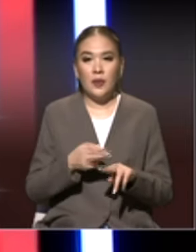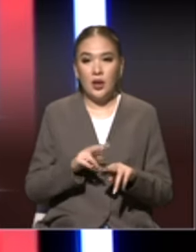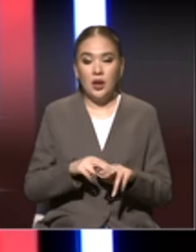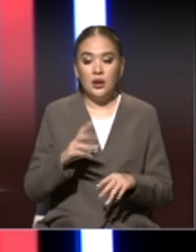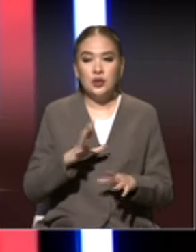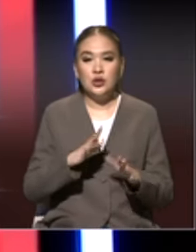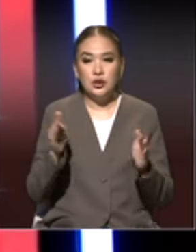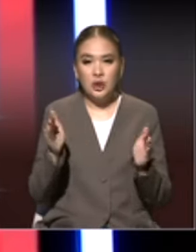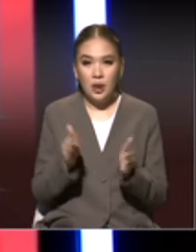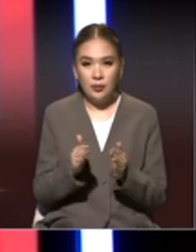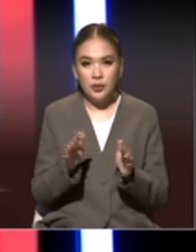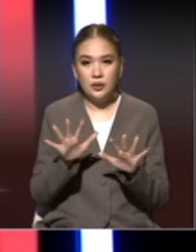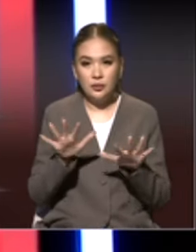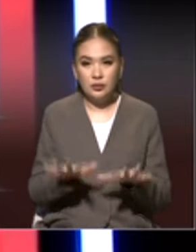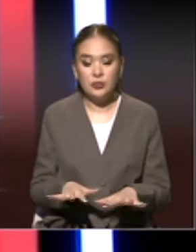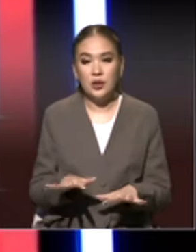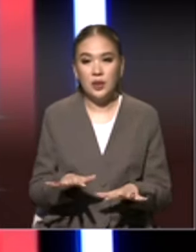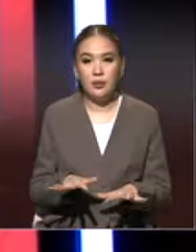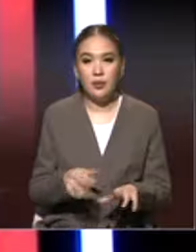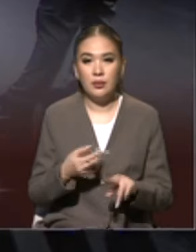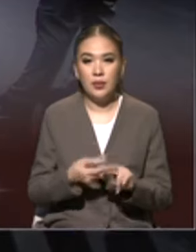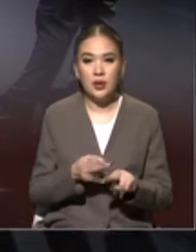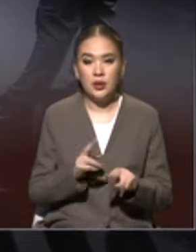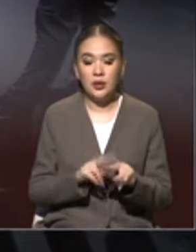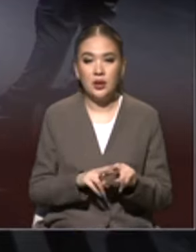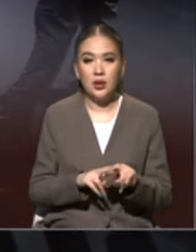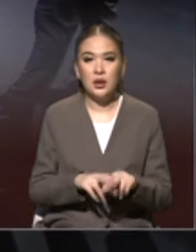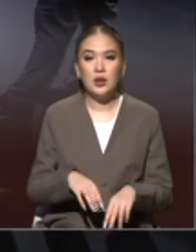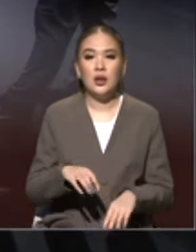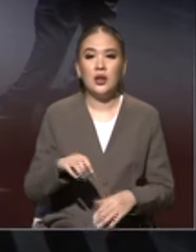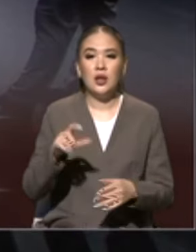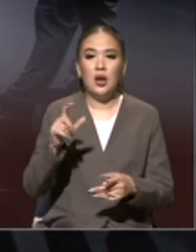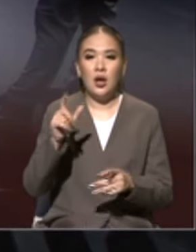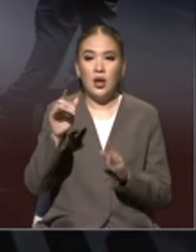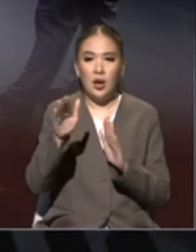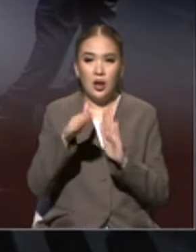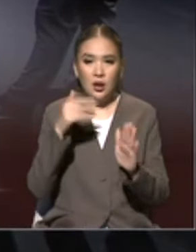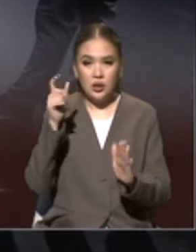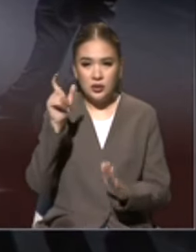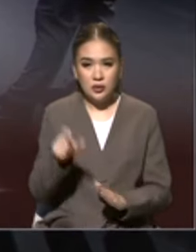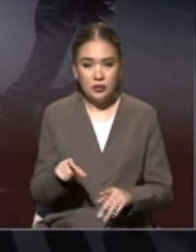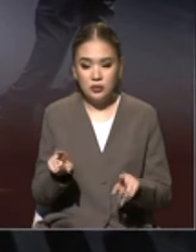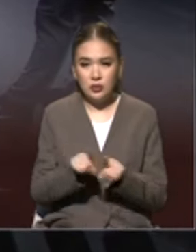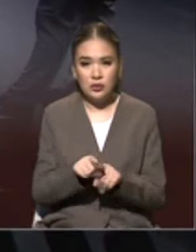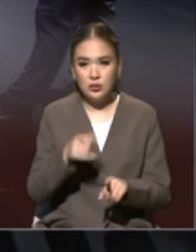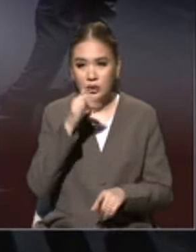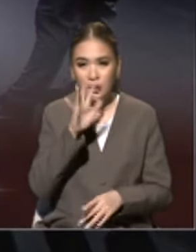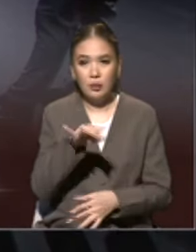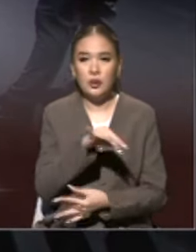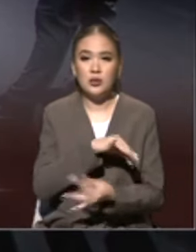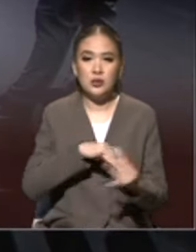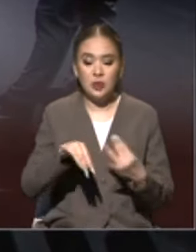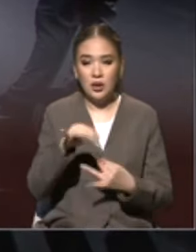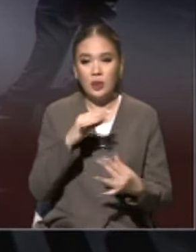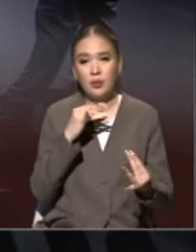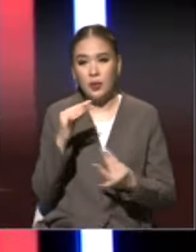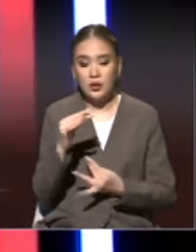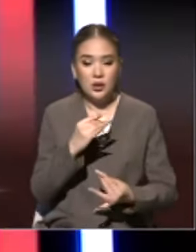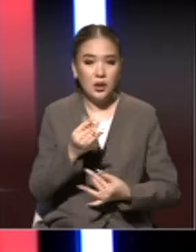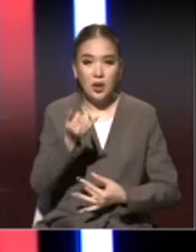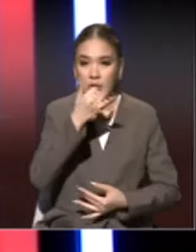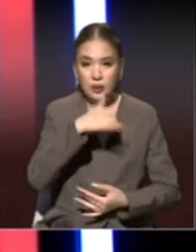жабық мекемелердің бірі. Жалпы әл спикер шақырудан мүмкін емес, пікір талас жүргізуден мүмкін емес, жаңағы